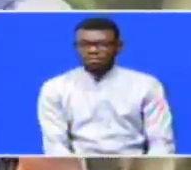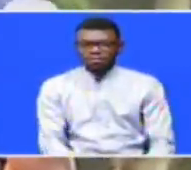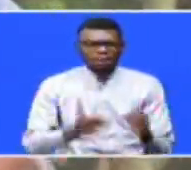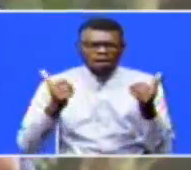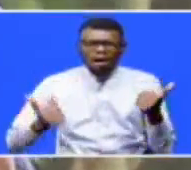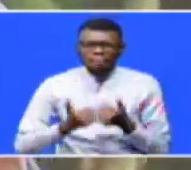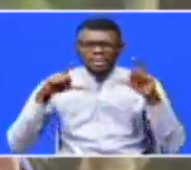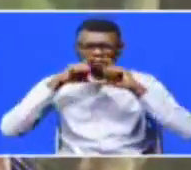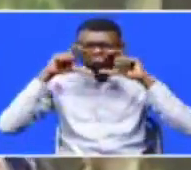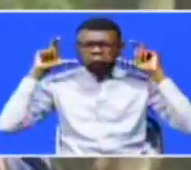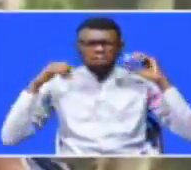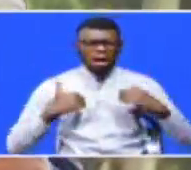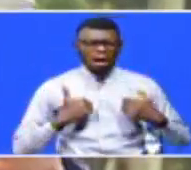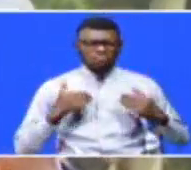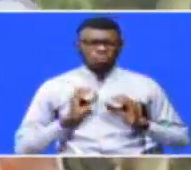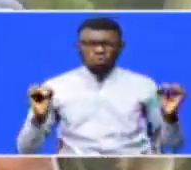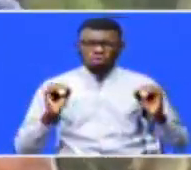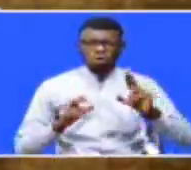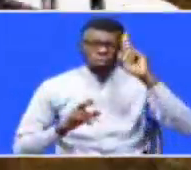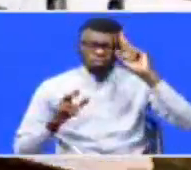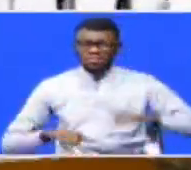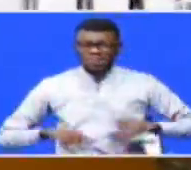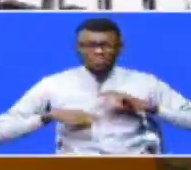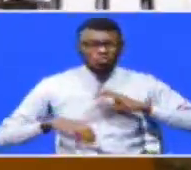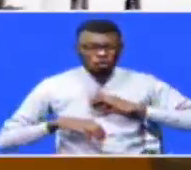mask, maisha ni ya polisi ama ni yako?